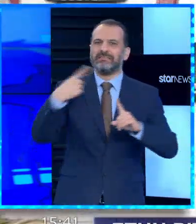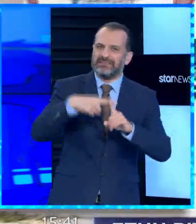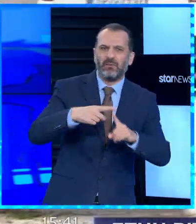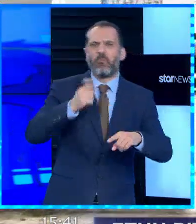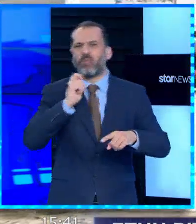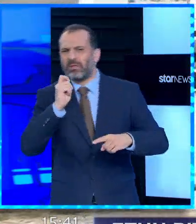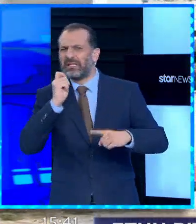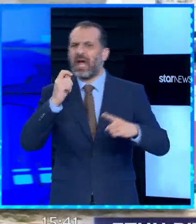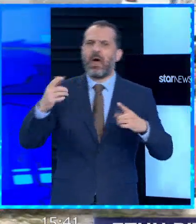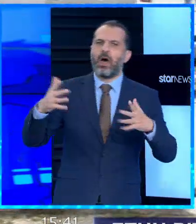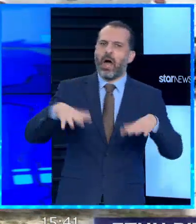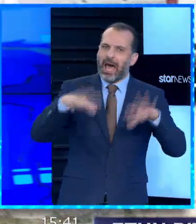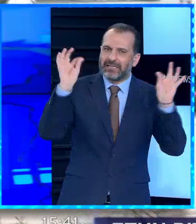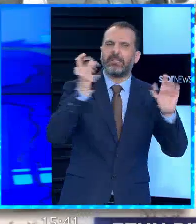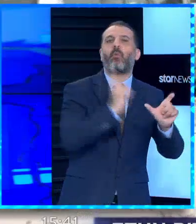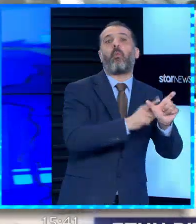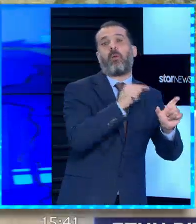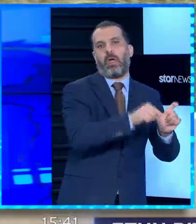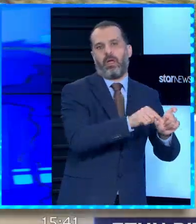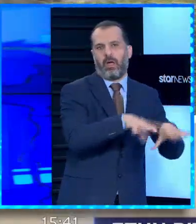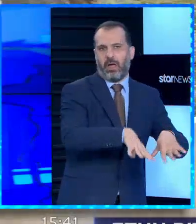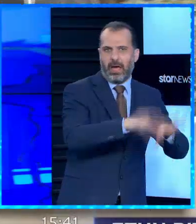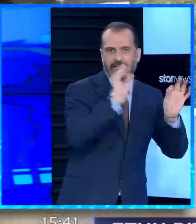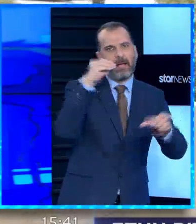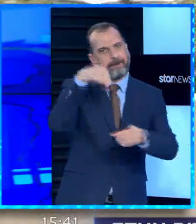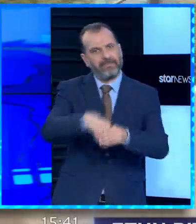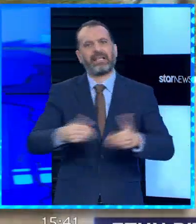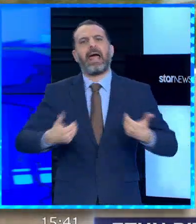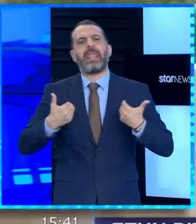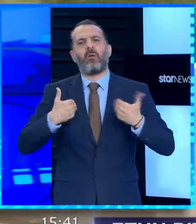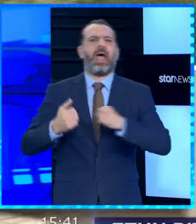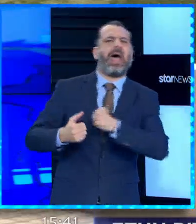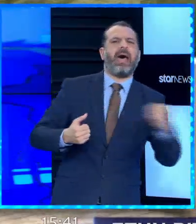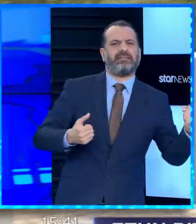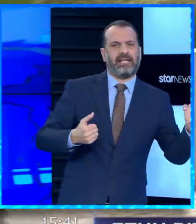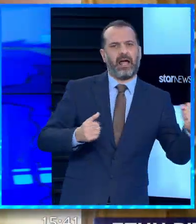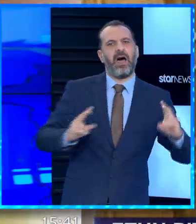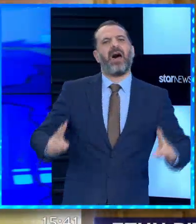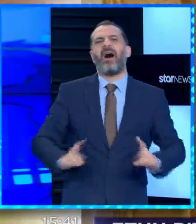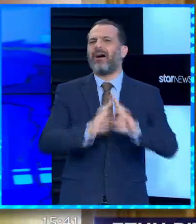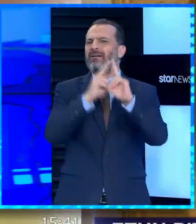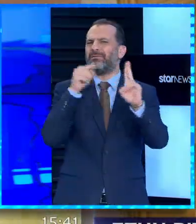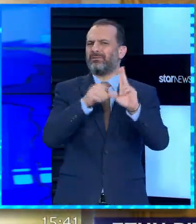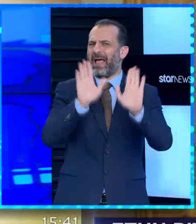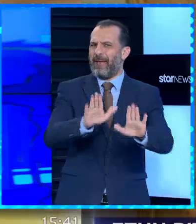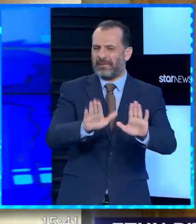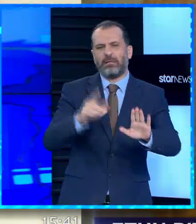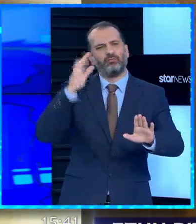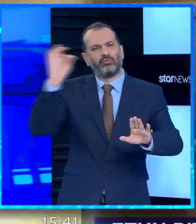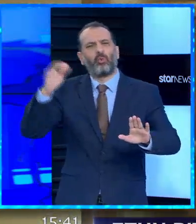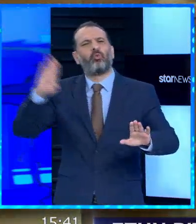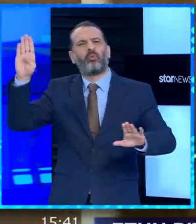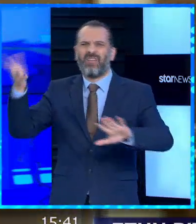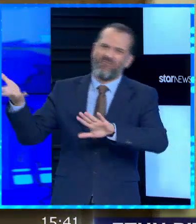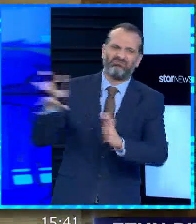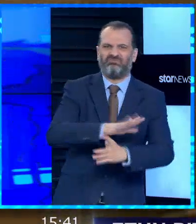Η πολιτική του διαδρομή άρχισε από το Κουκουέ. Έγινε μέλος νεολαίας Λαμπράκη. Κατά τη διαμονή του στο Παρίσι μπήκε στον αντιδικτατορικό αγώνα και μετά